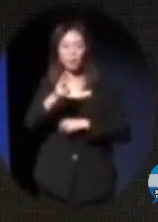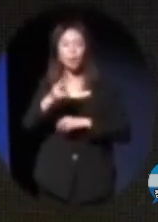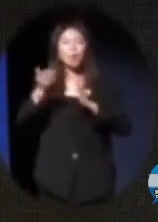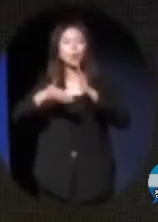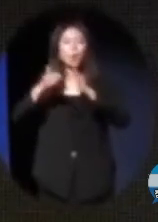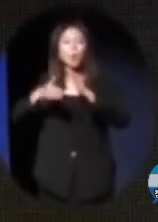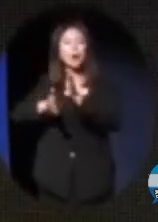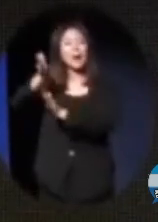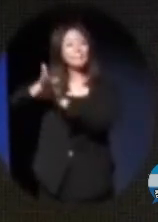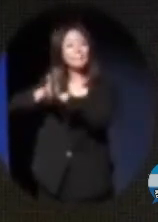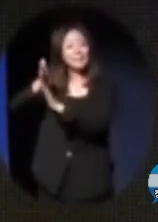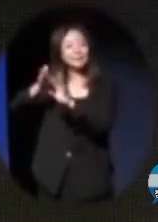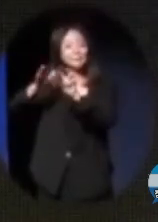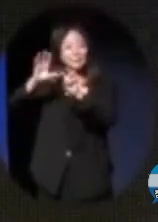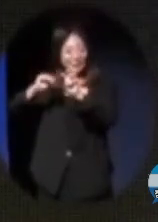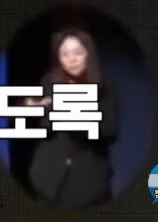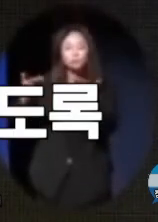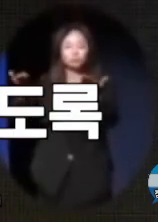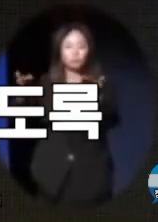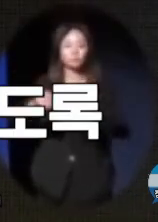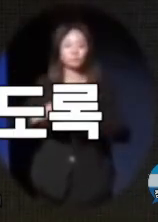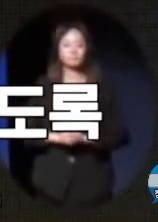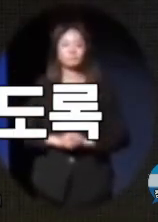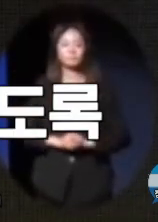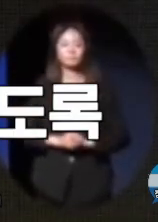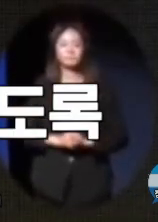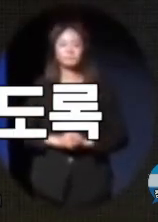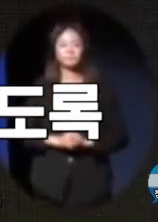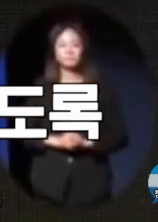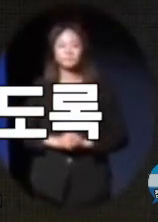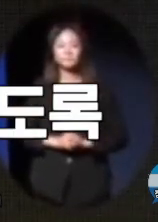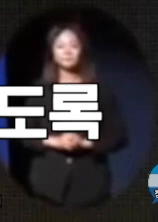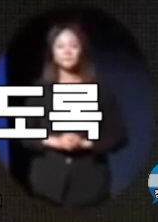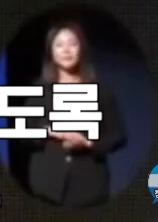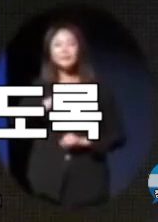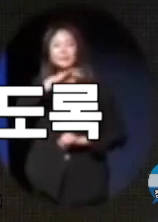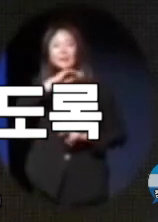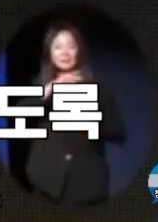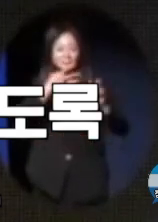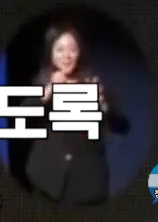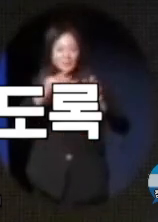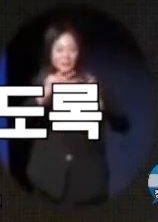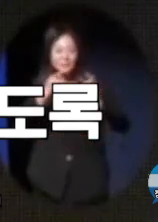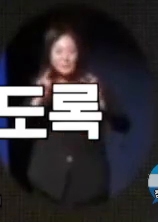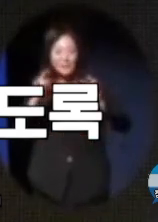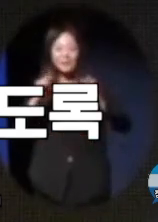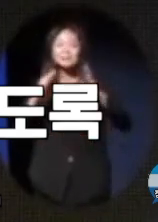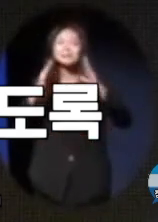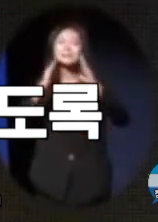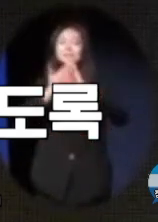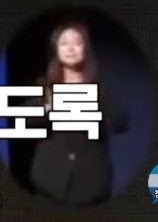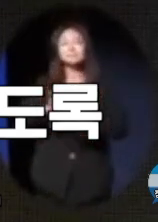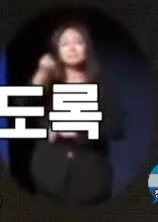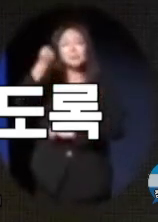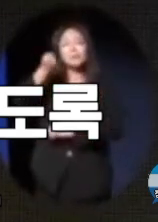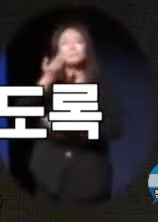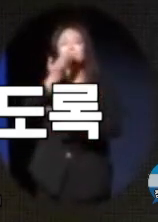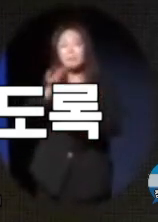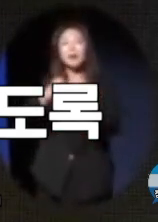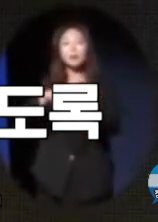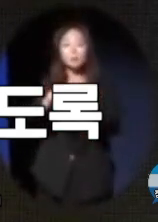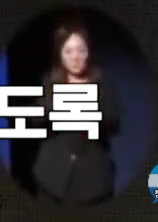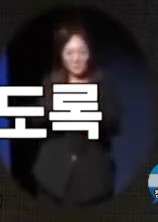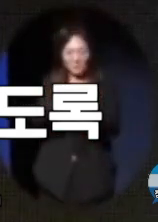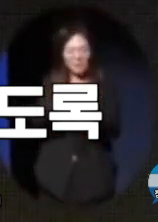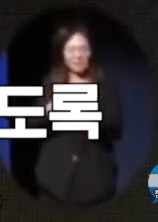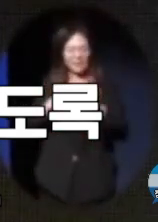공공분양아파트 30만 호를 공급하겠습니다. 2030 세대가 쉽게 주택을 마련할 수 있도록 내